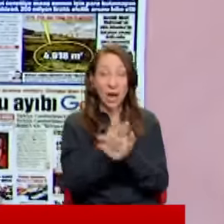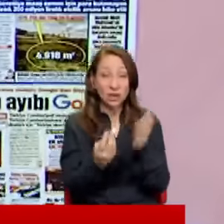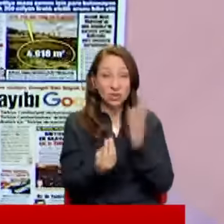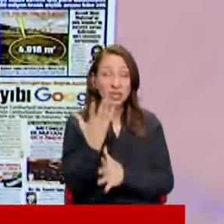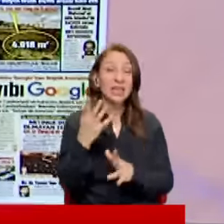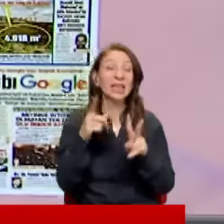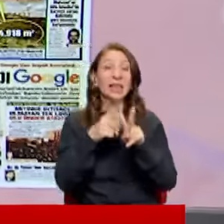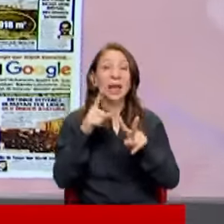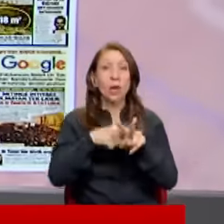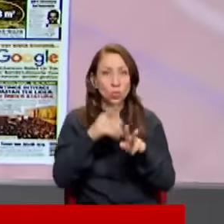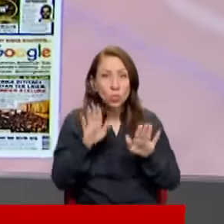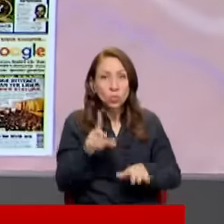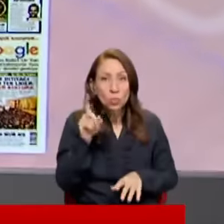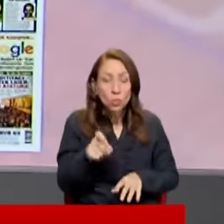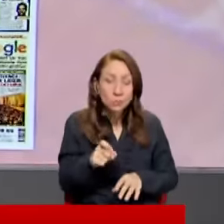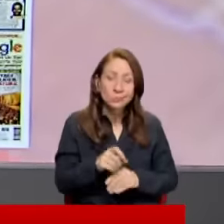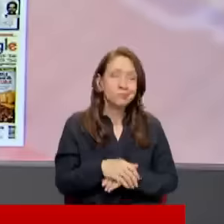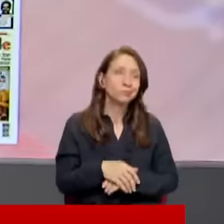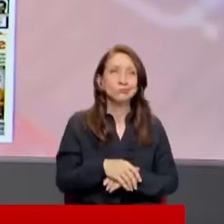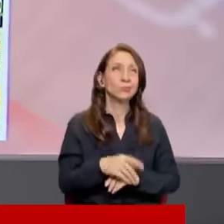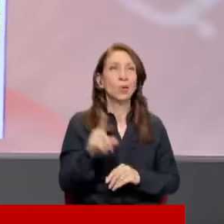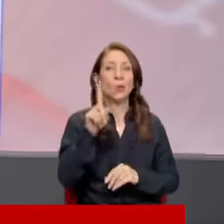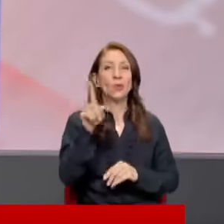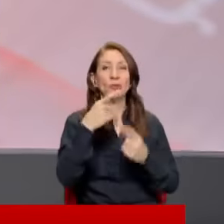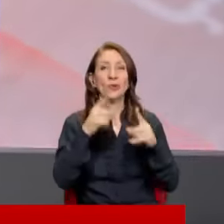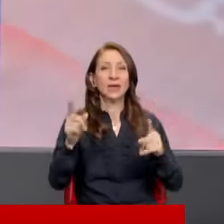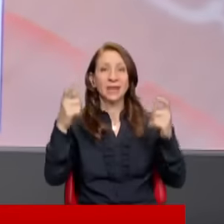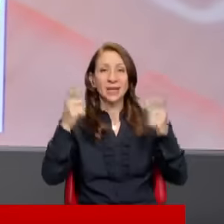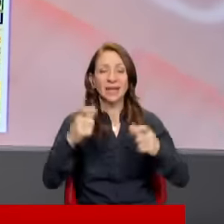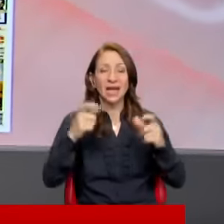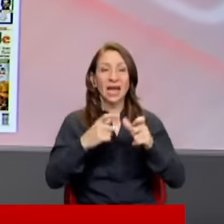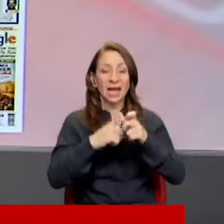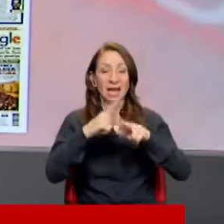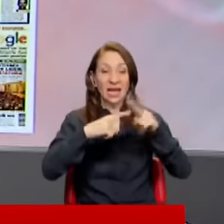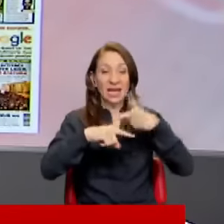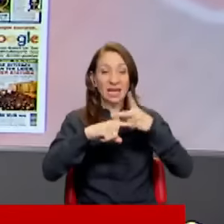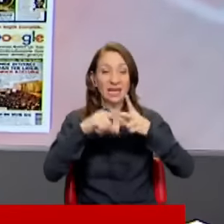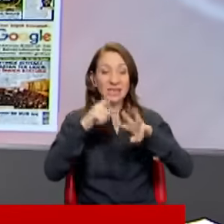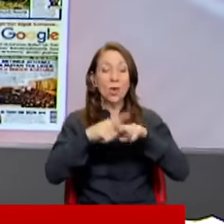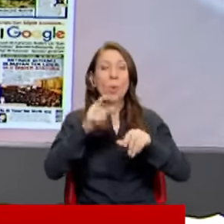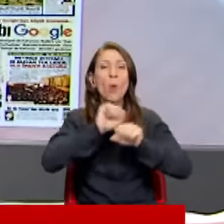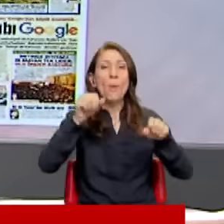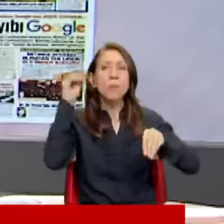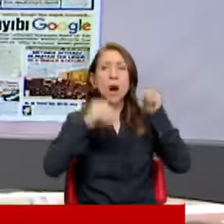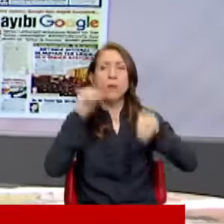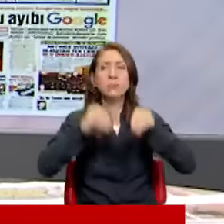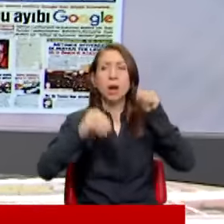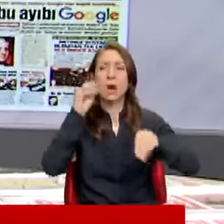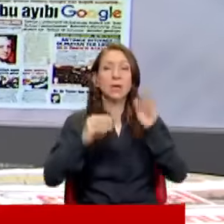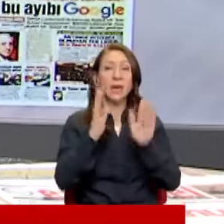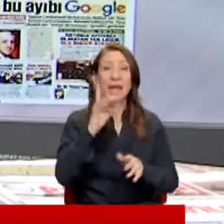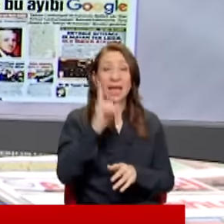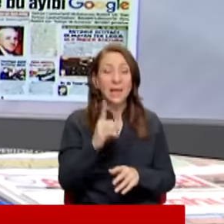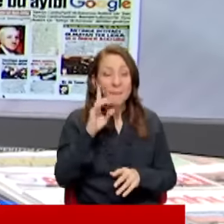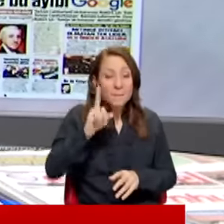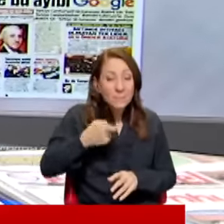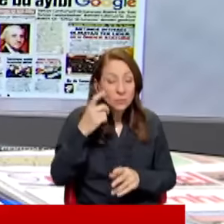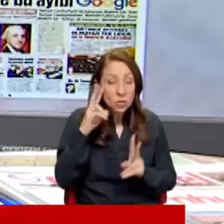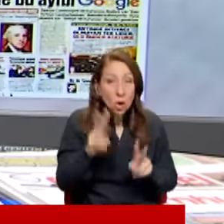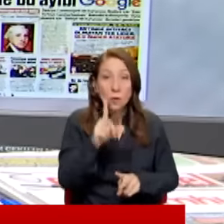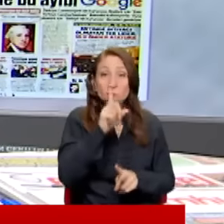peki netenyahu durdu mu 10 ayrı yerde Gazze'de o katliamlarına devam etti ilk belirlemelere göre